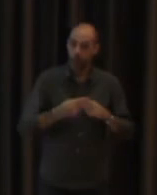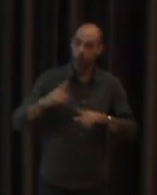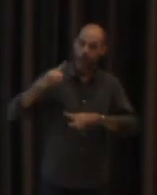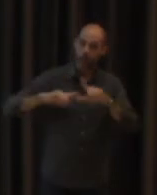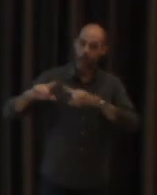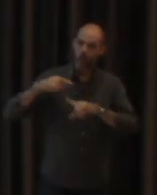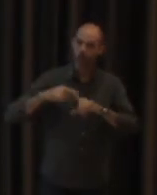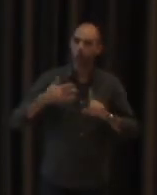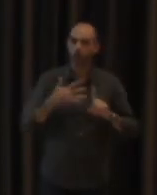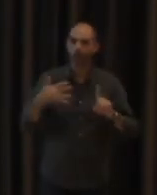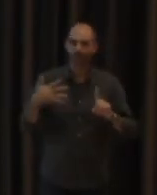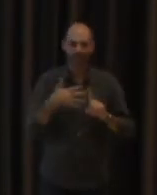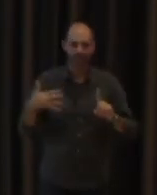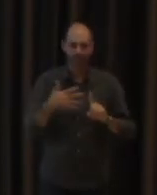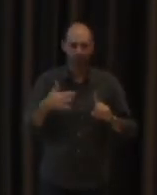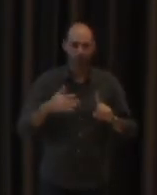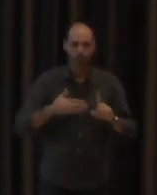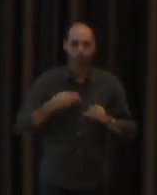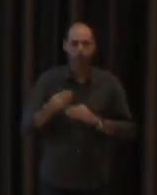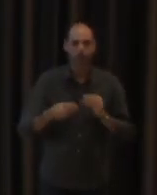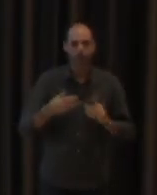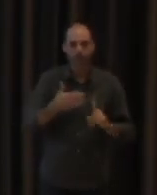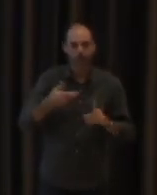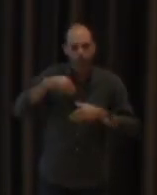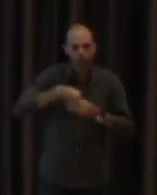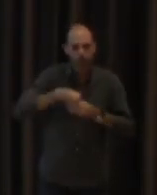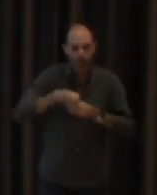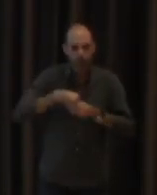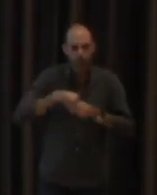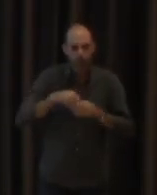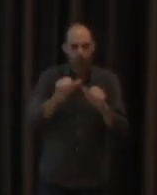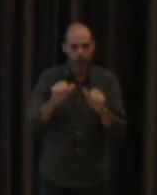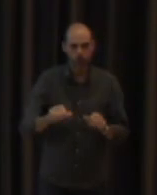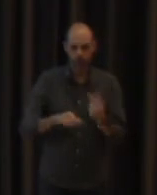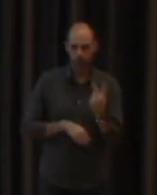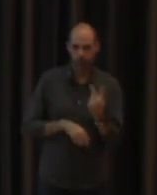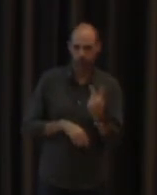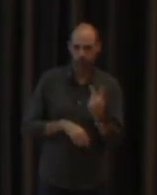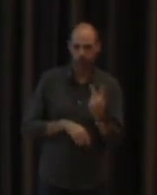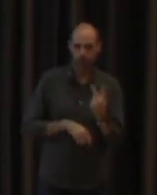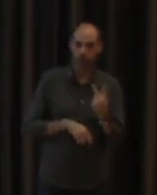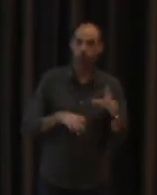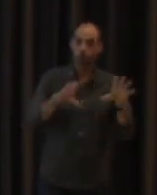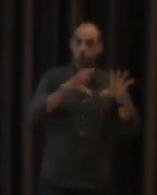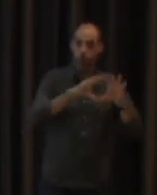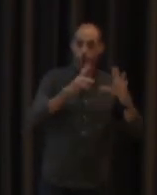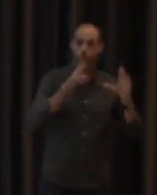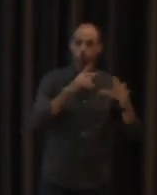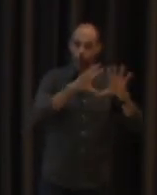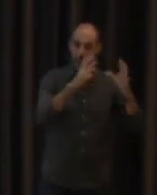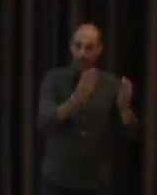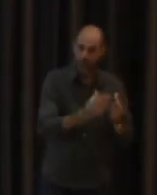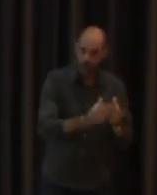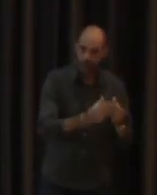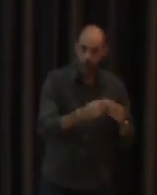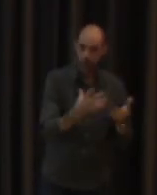un predicat que pot predicar d'una pluralitat d'individus de dues maneres. Ho pot fer holísticament com un tot, i aleshores hi va